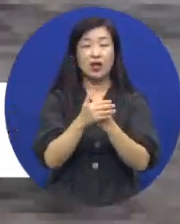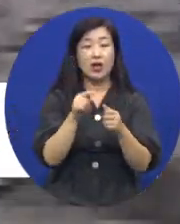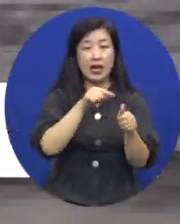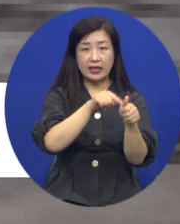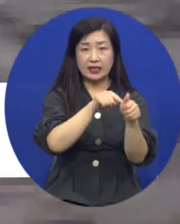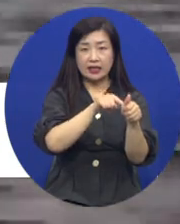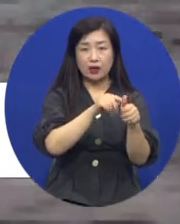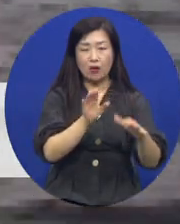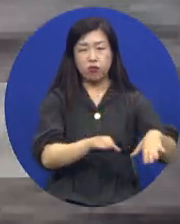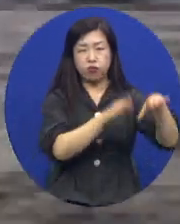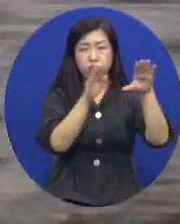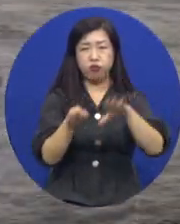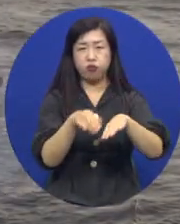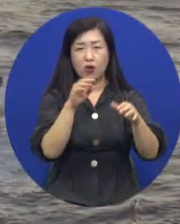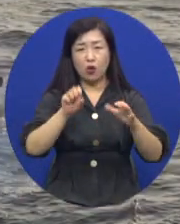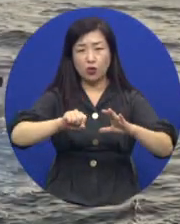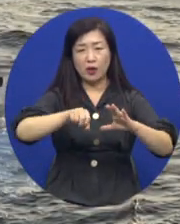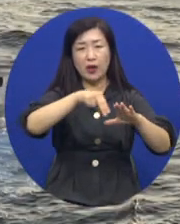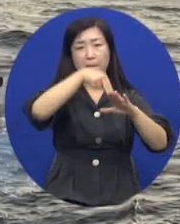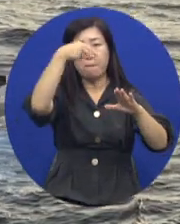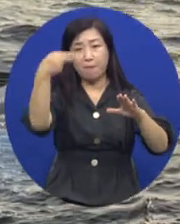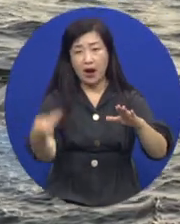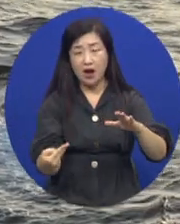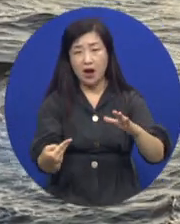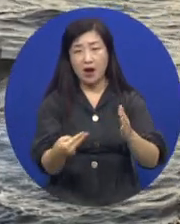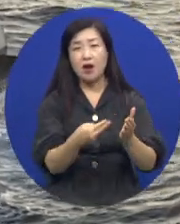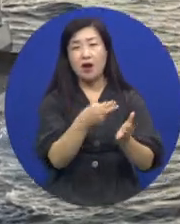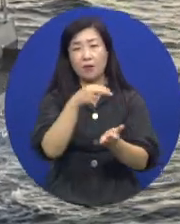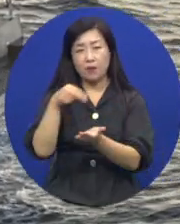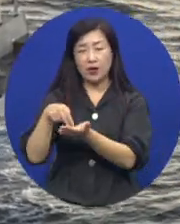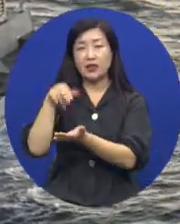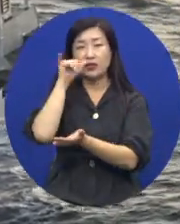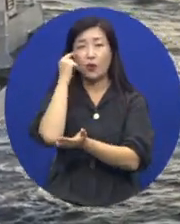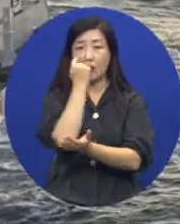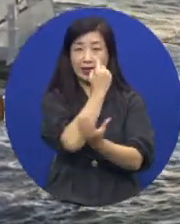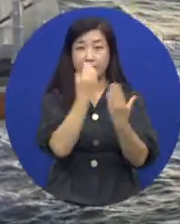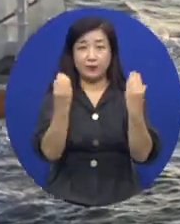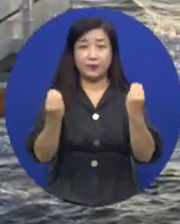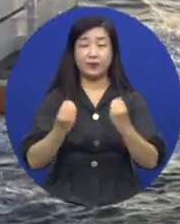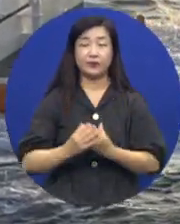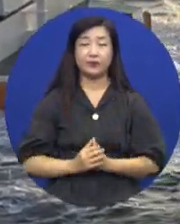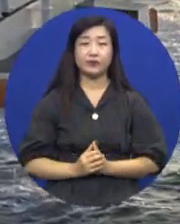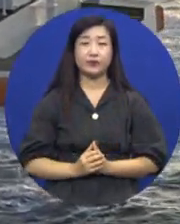A씨는 너울성 파도에 오토바이에서 떨어져 표류한 것으로 확인됐습니다.